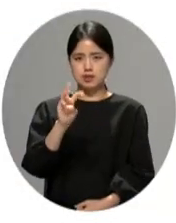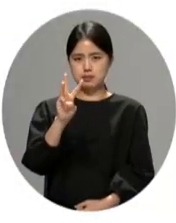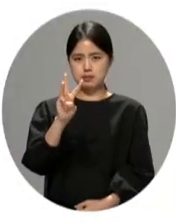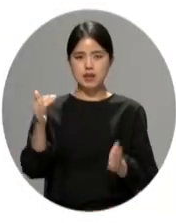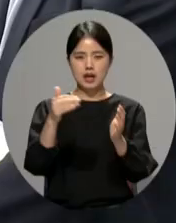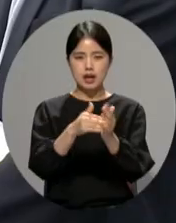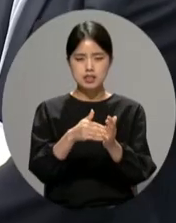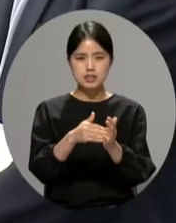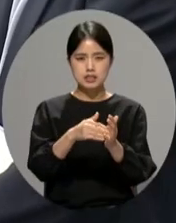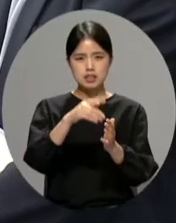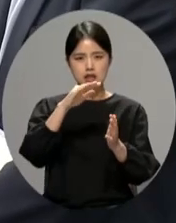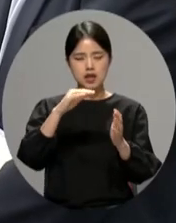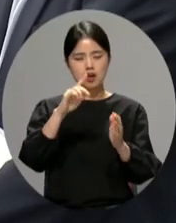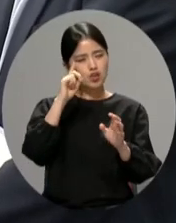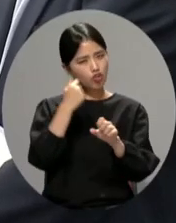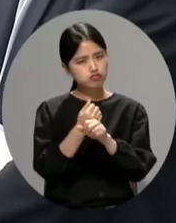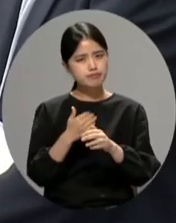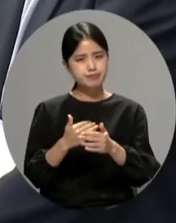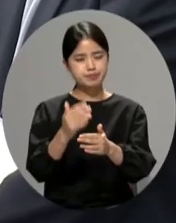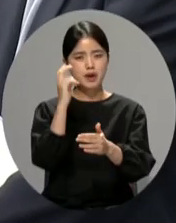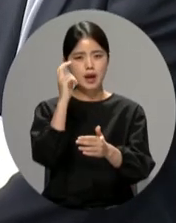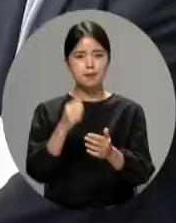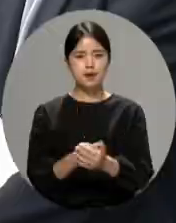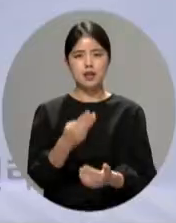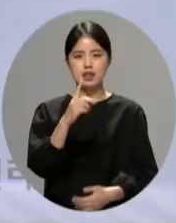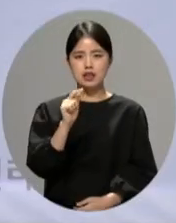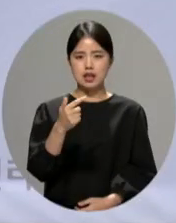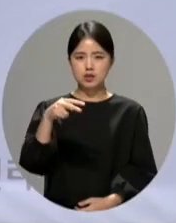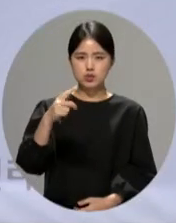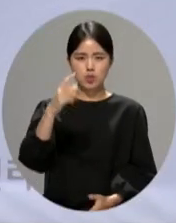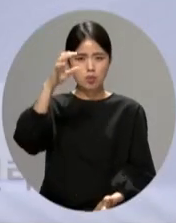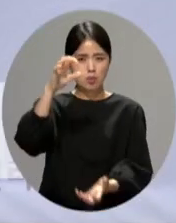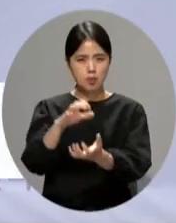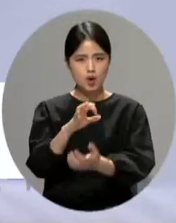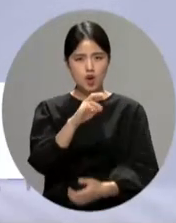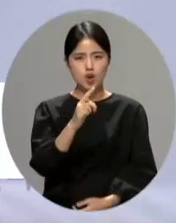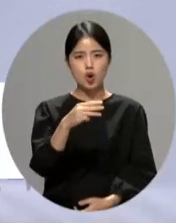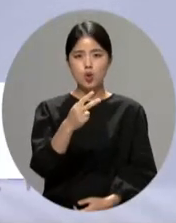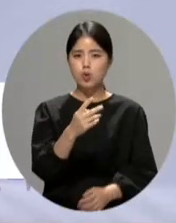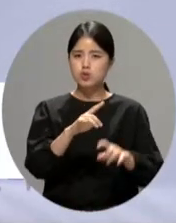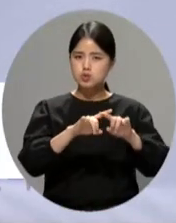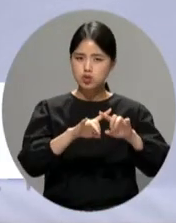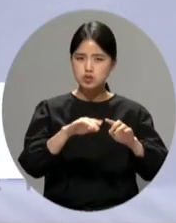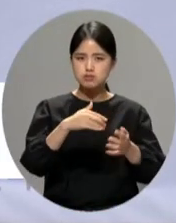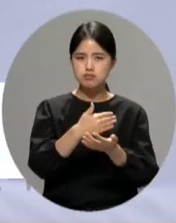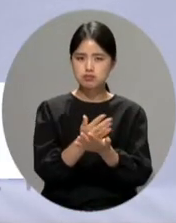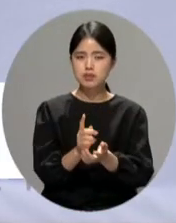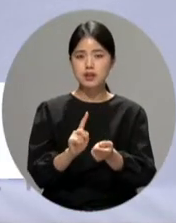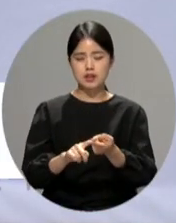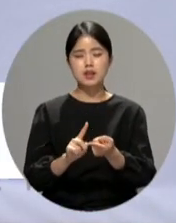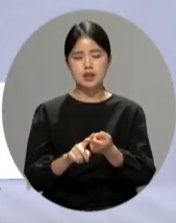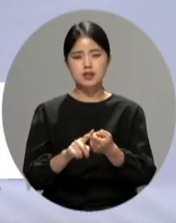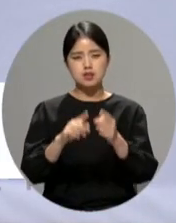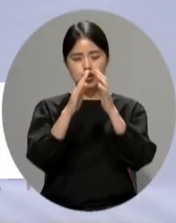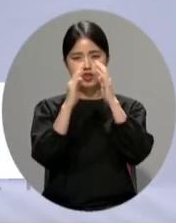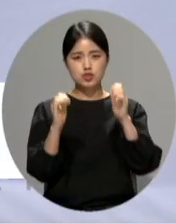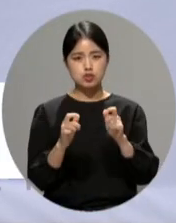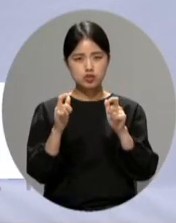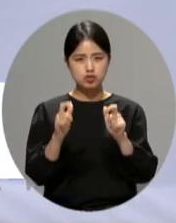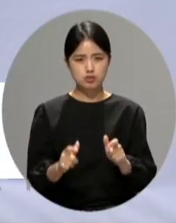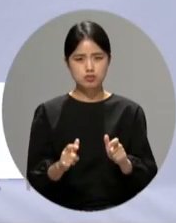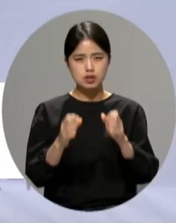2032년까지 연구가 진행될 전망입니다. 탄소복합제, 연료전지, 배터리, 전기 추진체 등